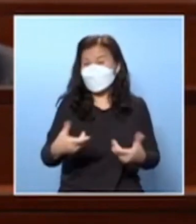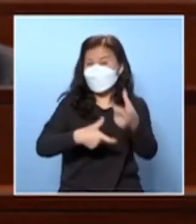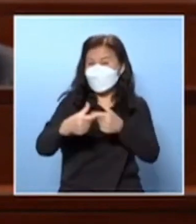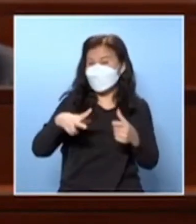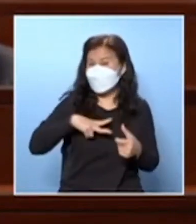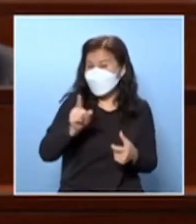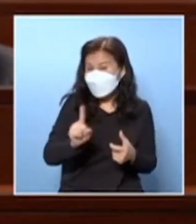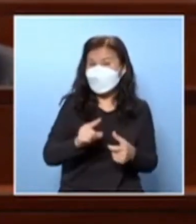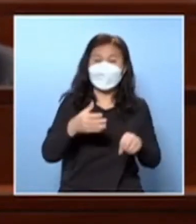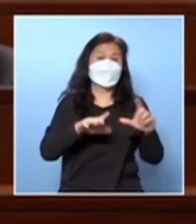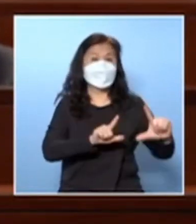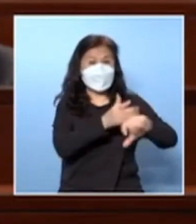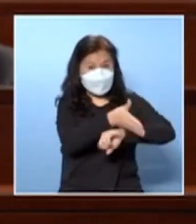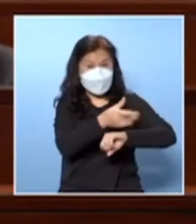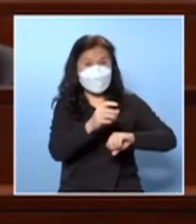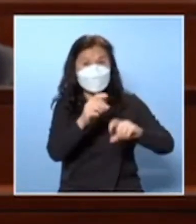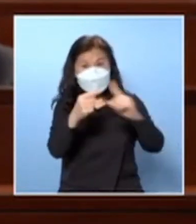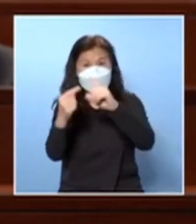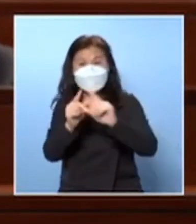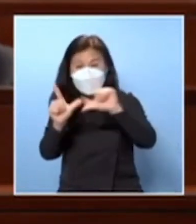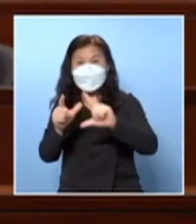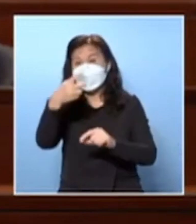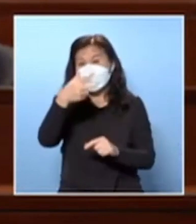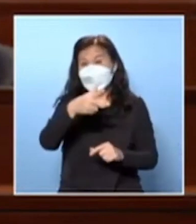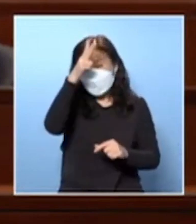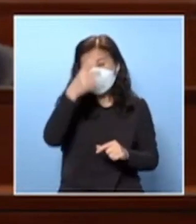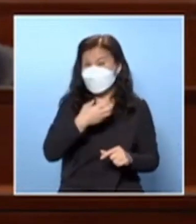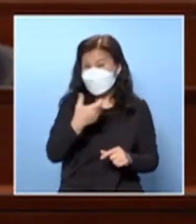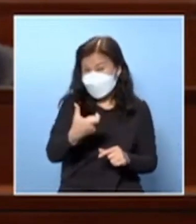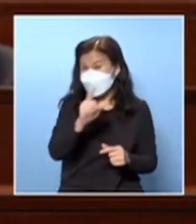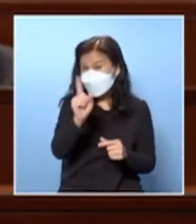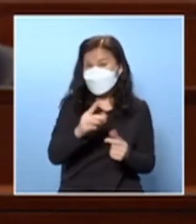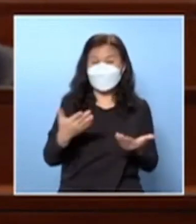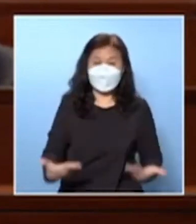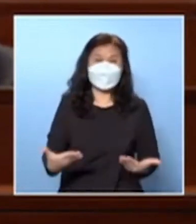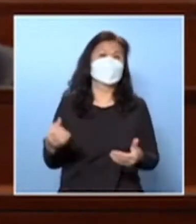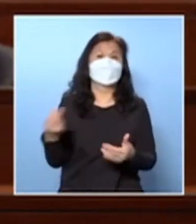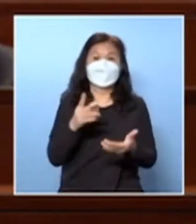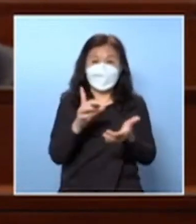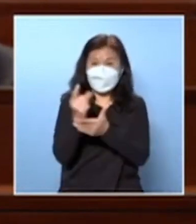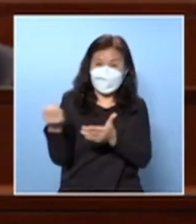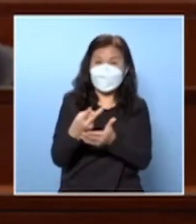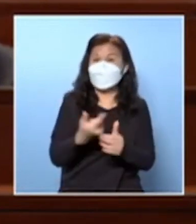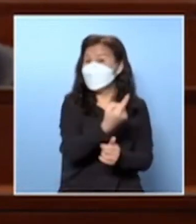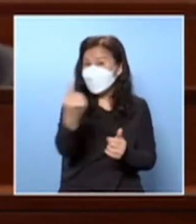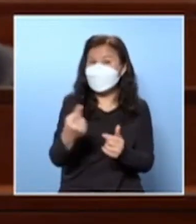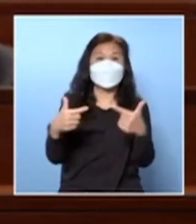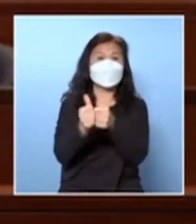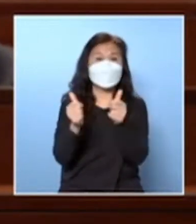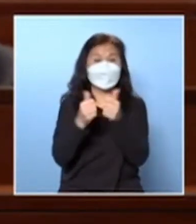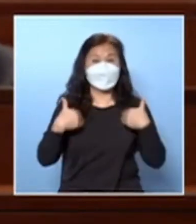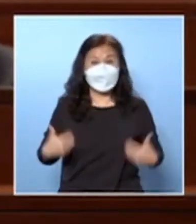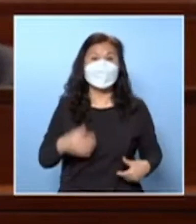的經濟、社會民生和政府的財政狀況後，我今年會再向每名合資